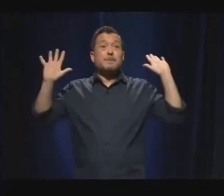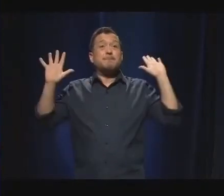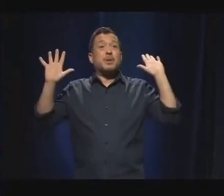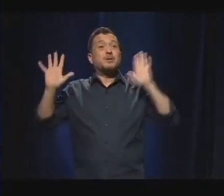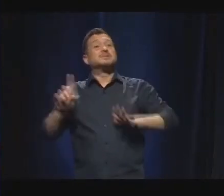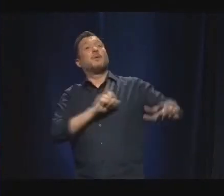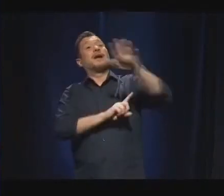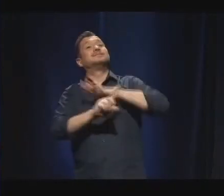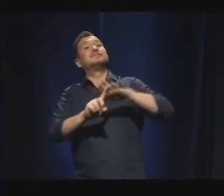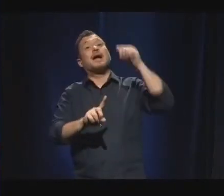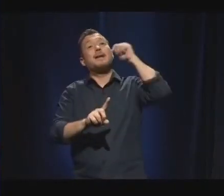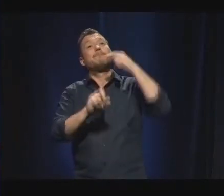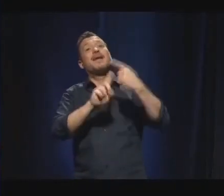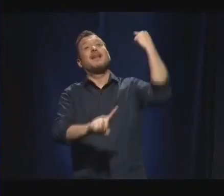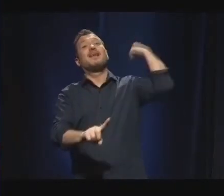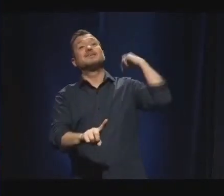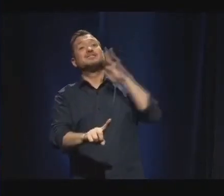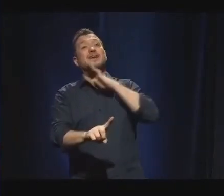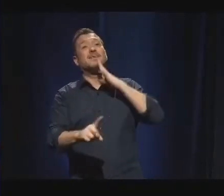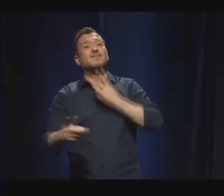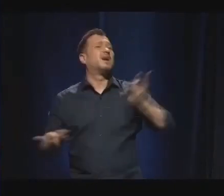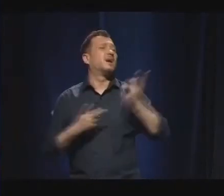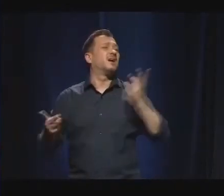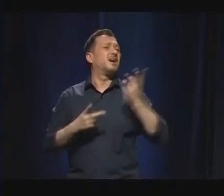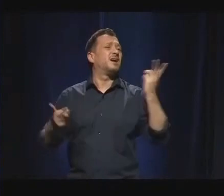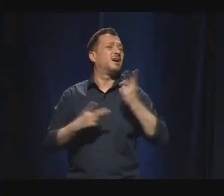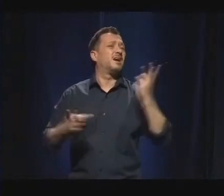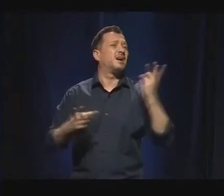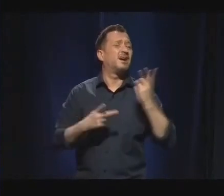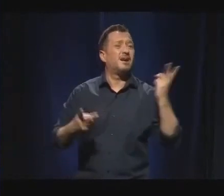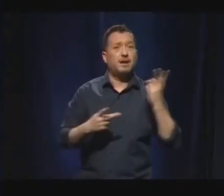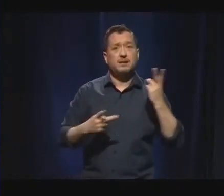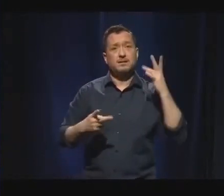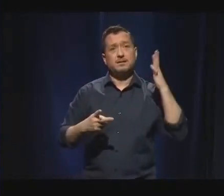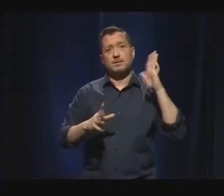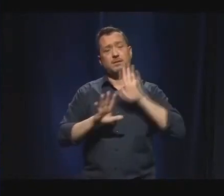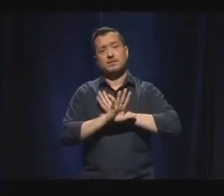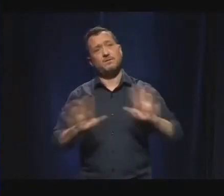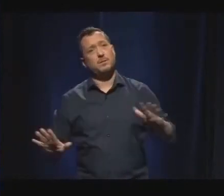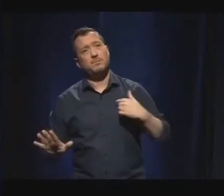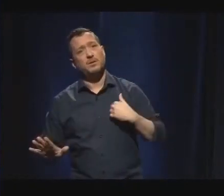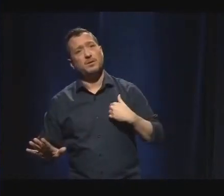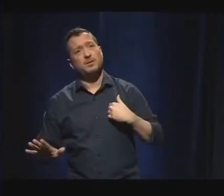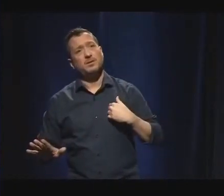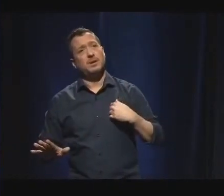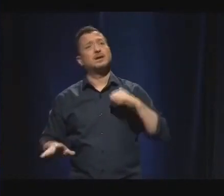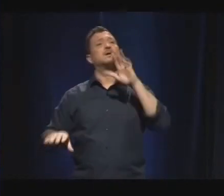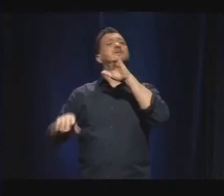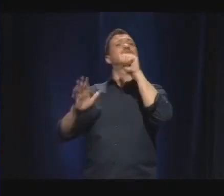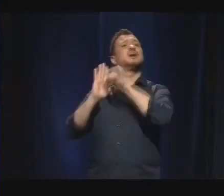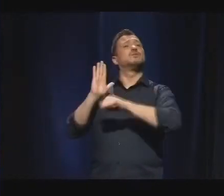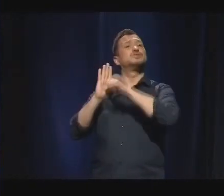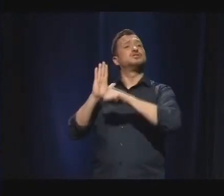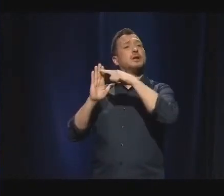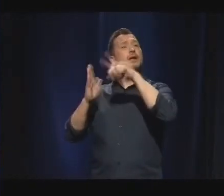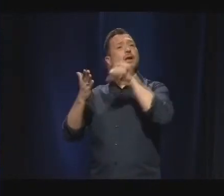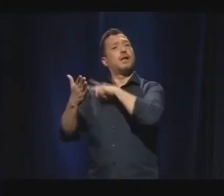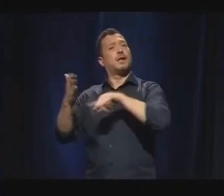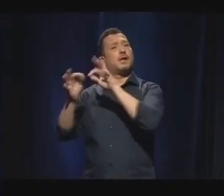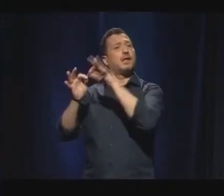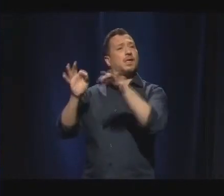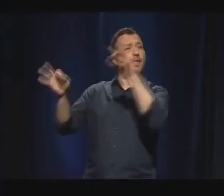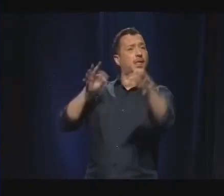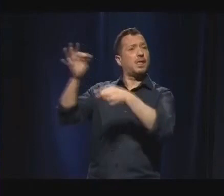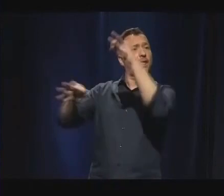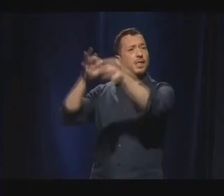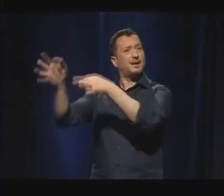en janvier dans nos hôpitaux. Et on ne veut pas continuer à délester des chirurgies et des traitements dans nos hôpitaux de